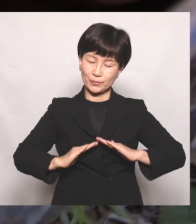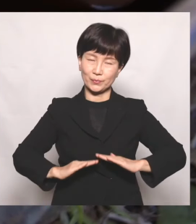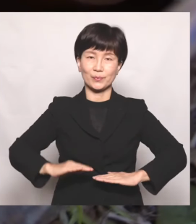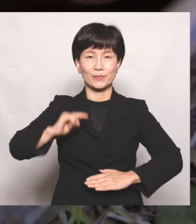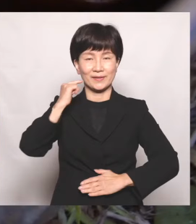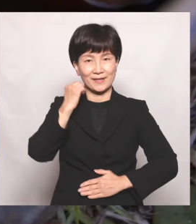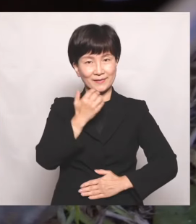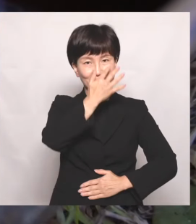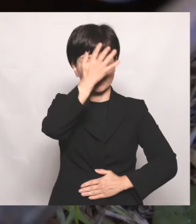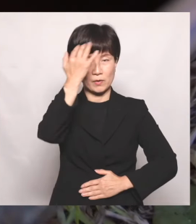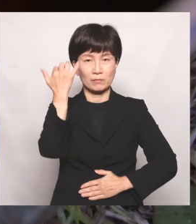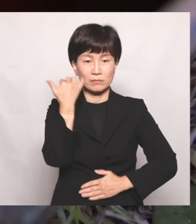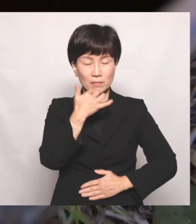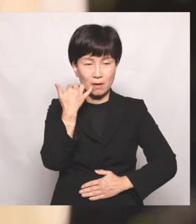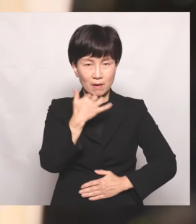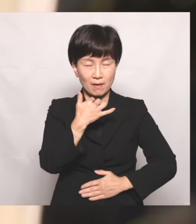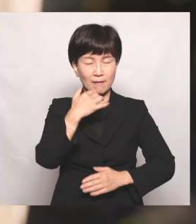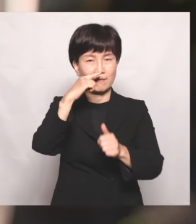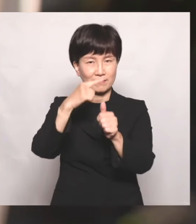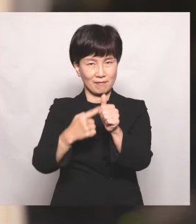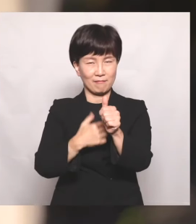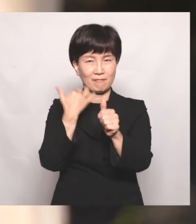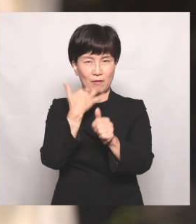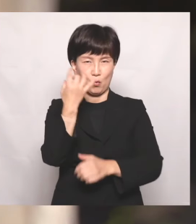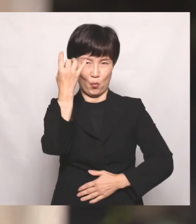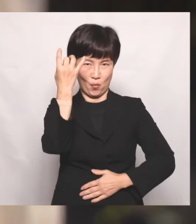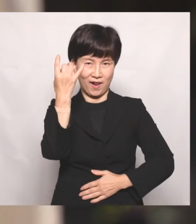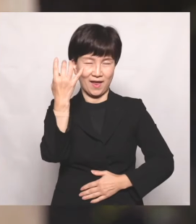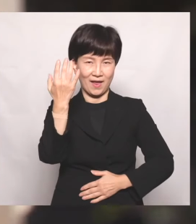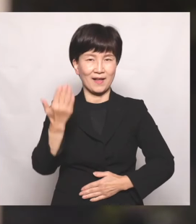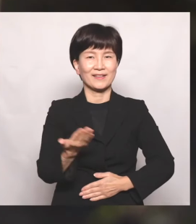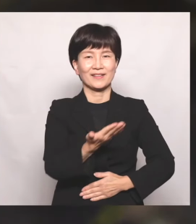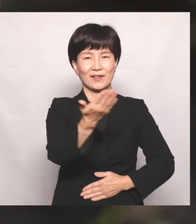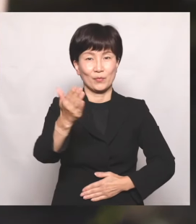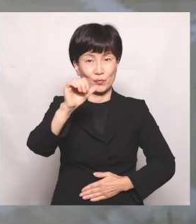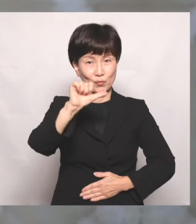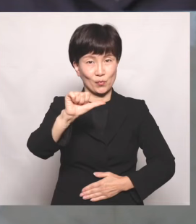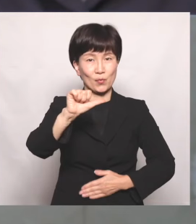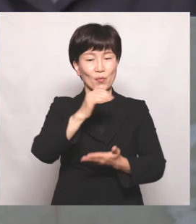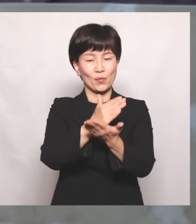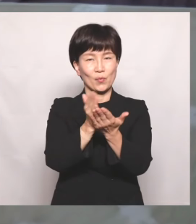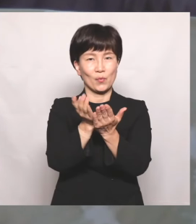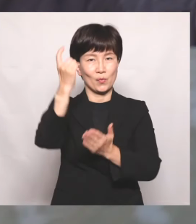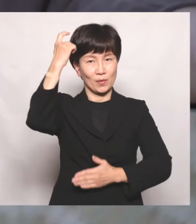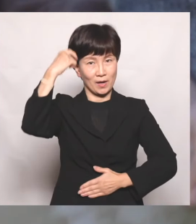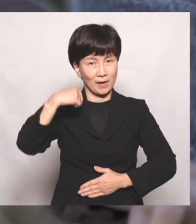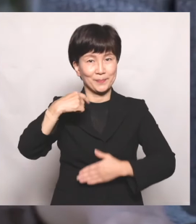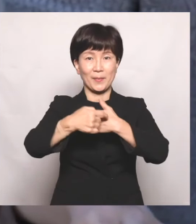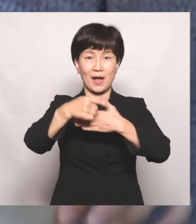은은하면서도 아름다운 빛으로 퍼지는 자연의 색들은 우리의 오감과 마음을